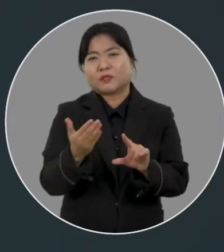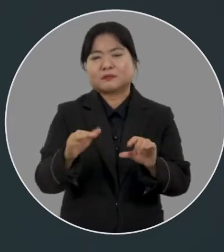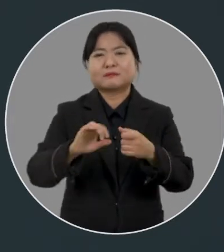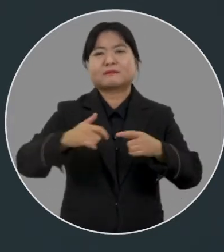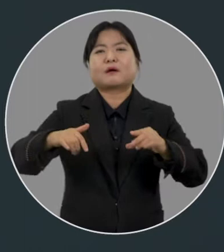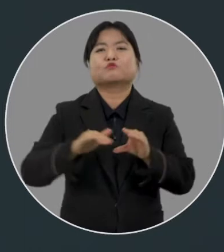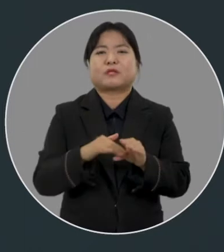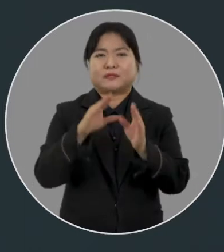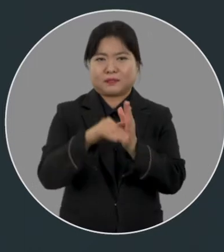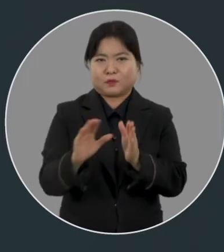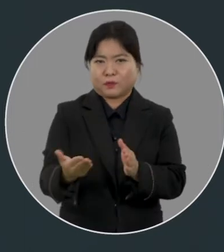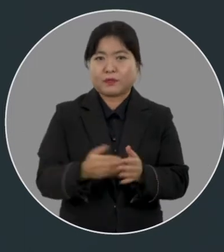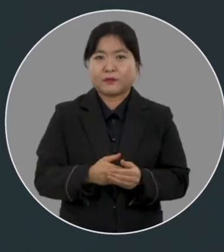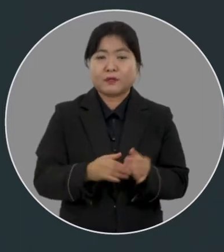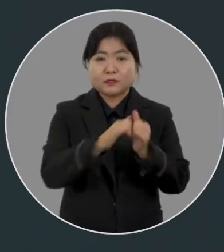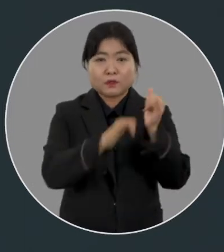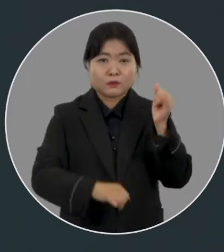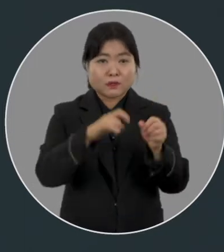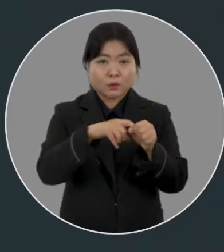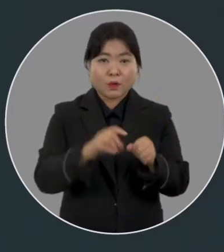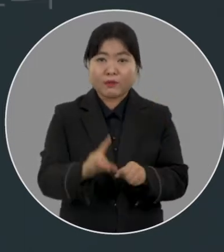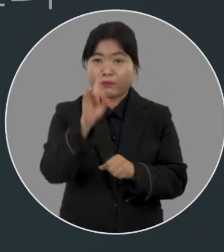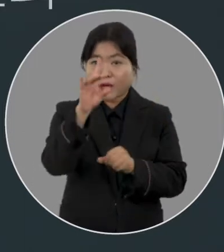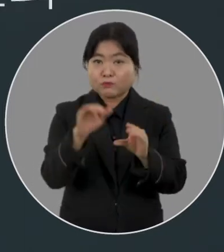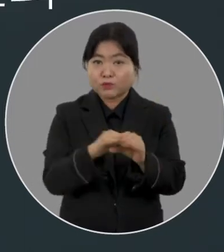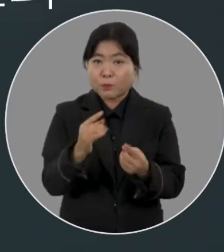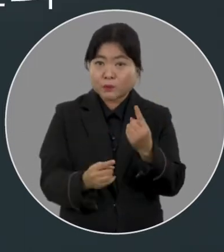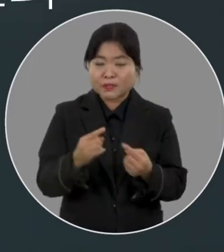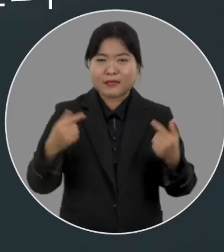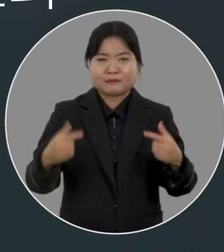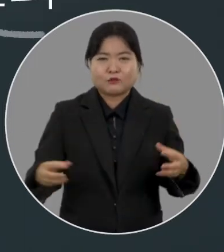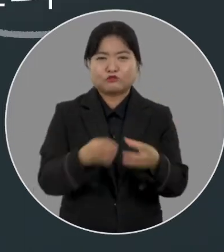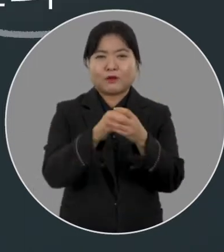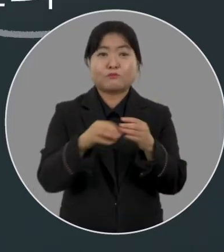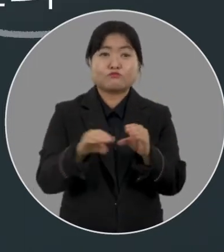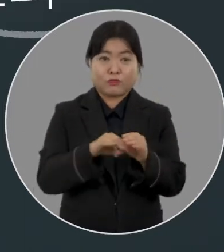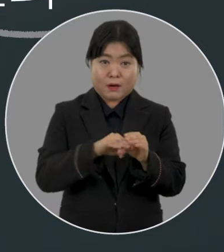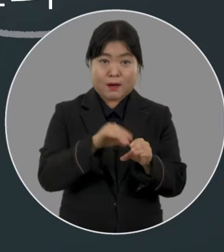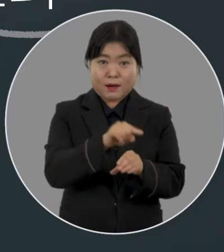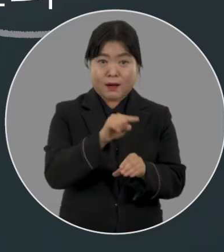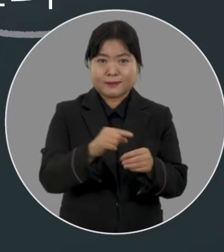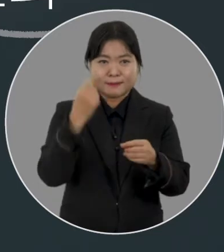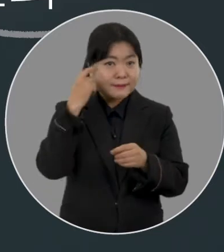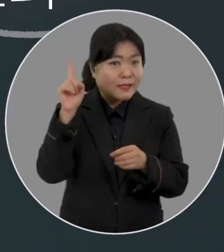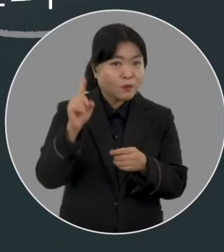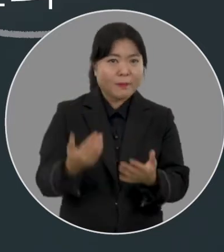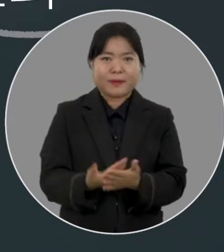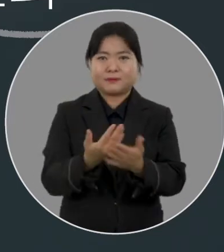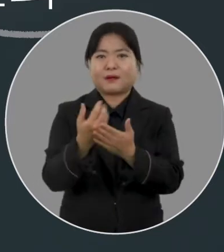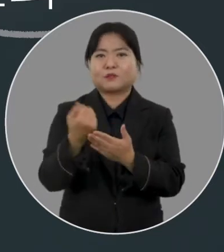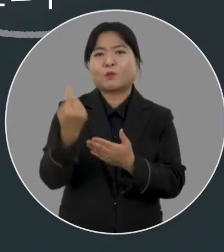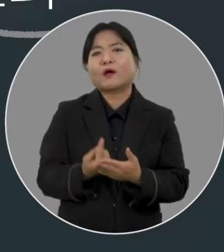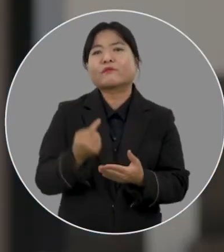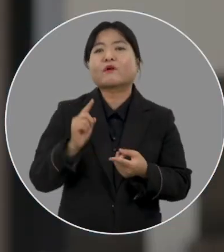있습니다. 역사적으로 단일 문화보다는 항상 융합 문화가 이 창의와 발전을